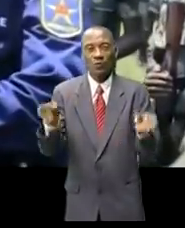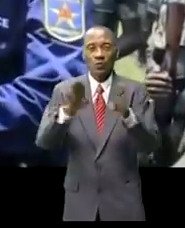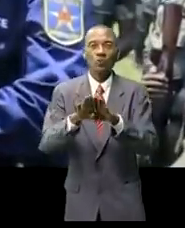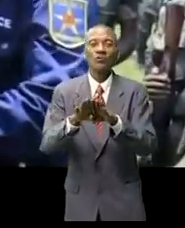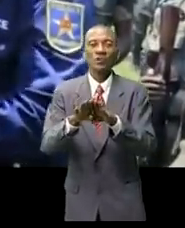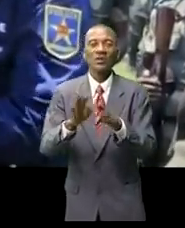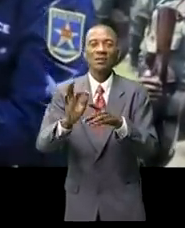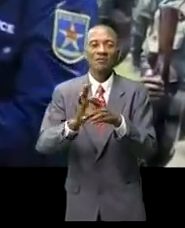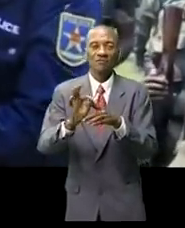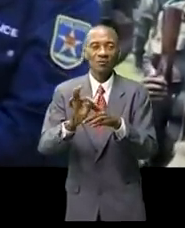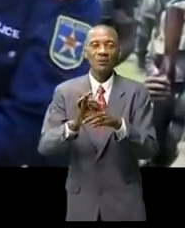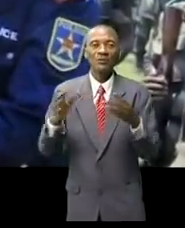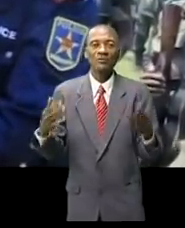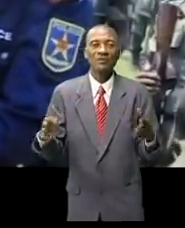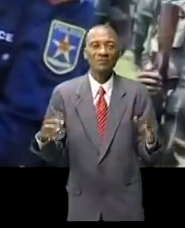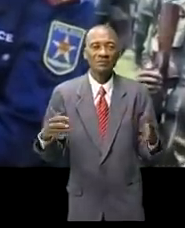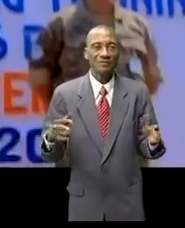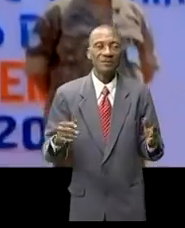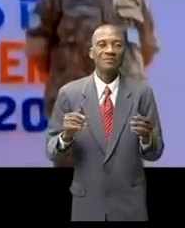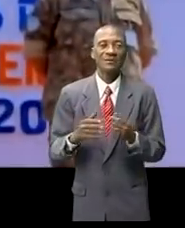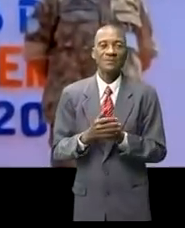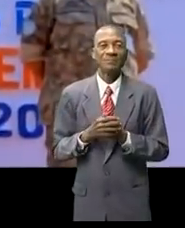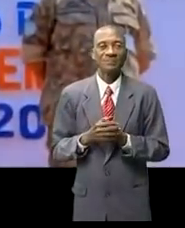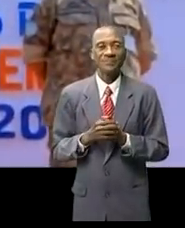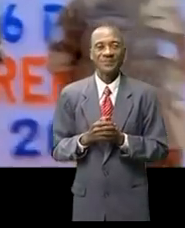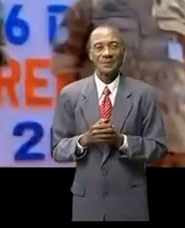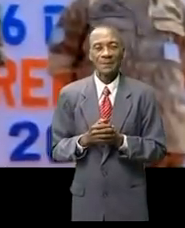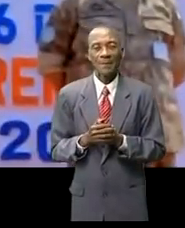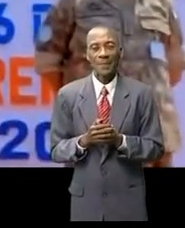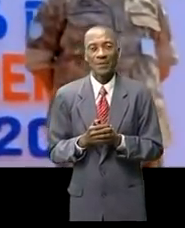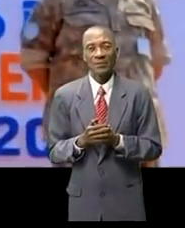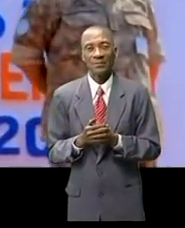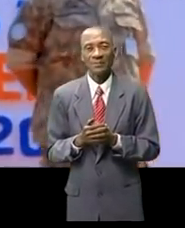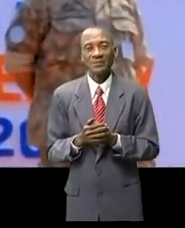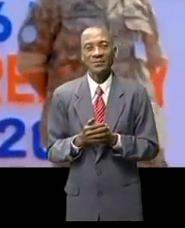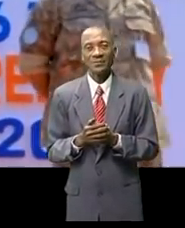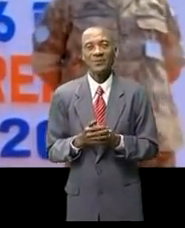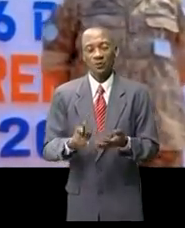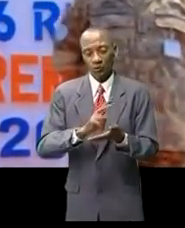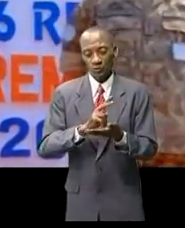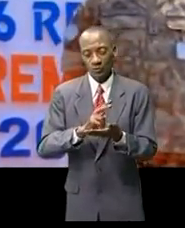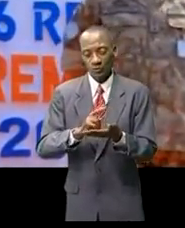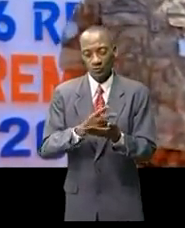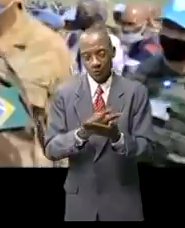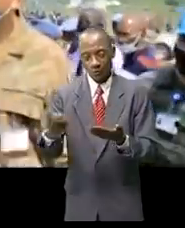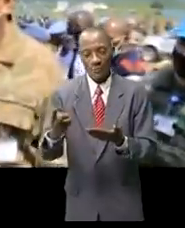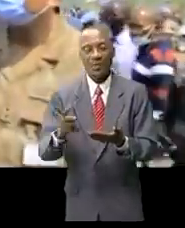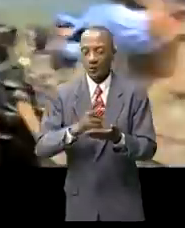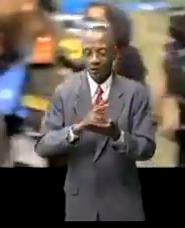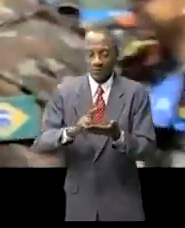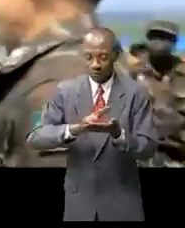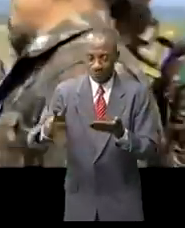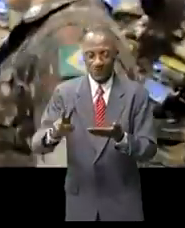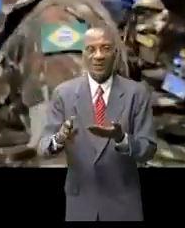le concours des unités spéciales de contingents brésiliens et guatémaltèques durant deux semaines au centre d'instruction de